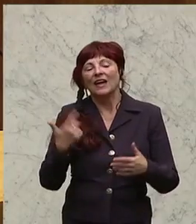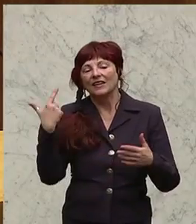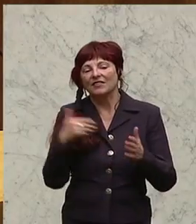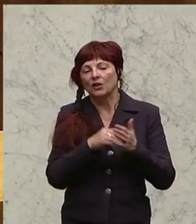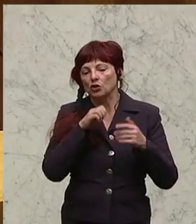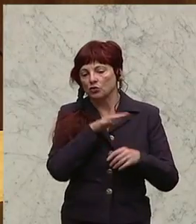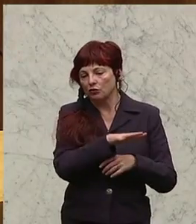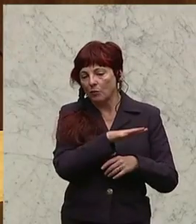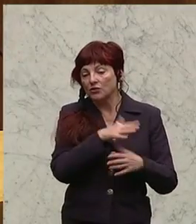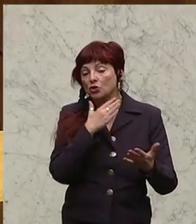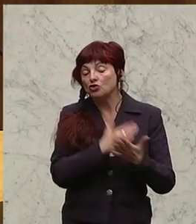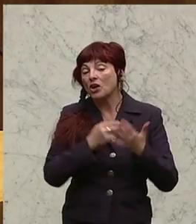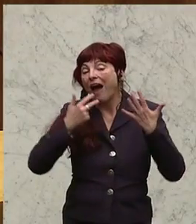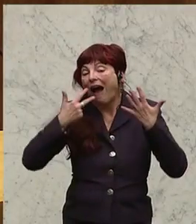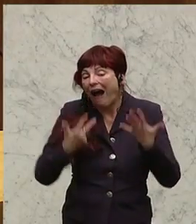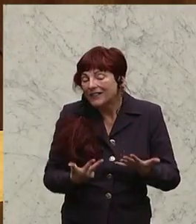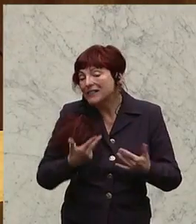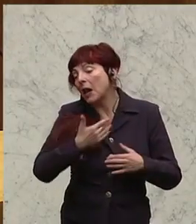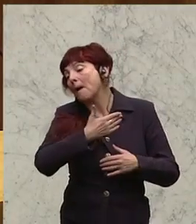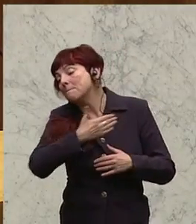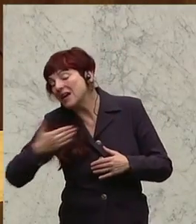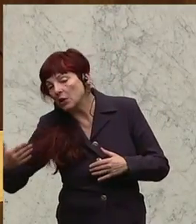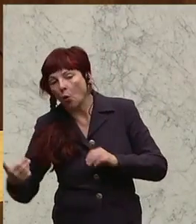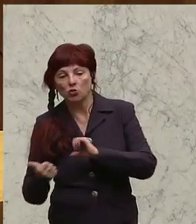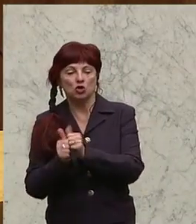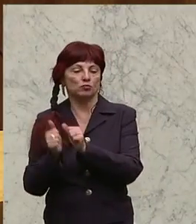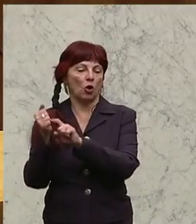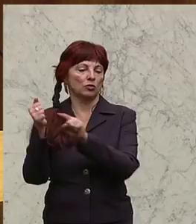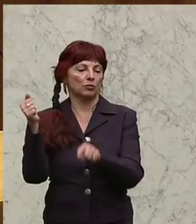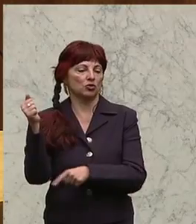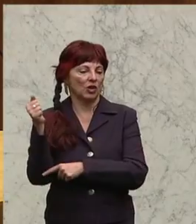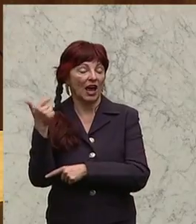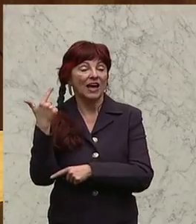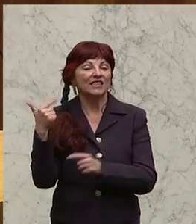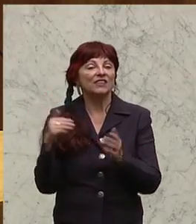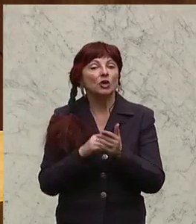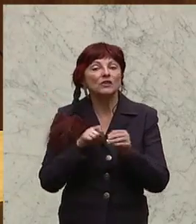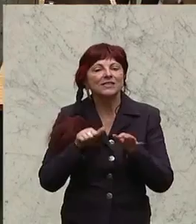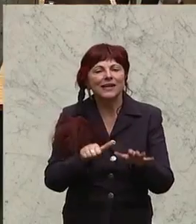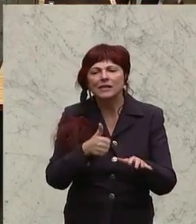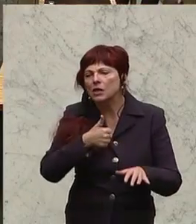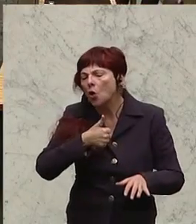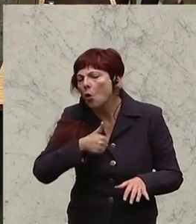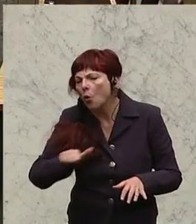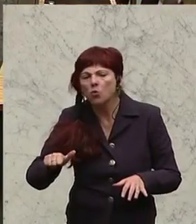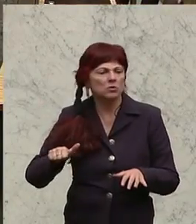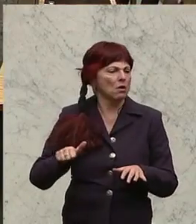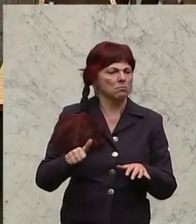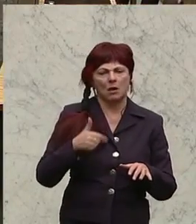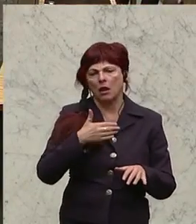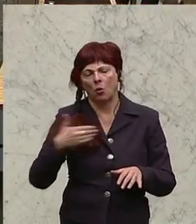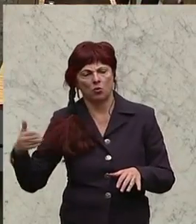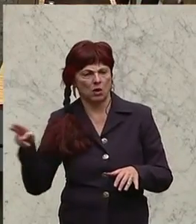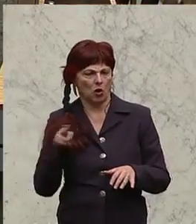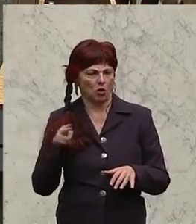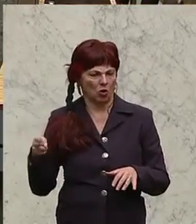Millionen fürs Sportbudget ausgegeben, 2016 waren es sogar 100 Millionen Euro. Und diese Sportrechte, das Geld für die